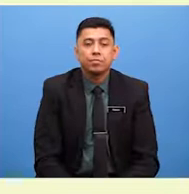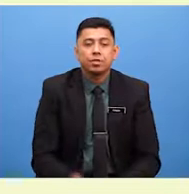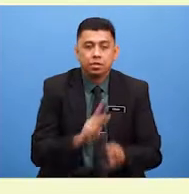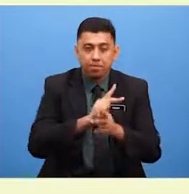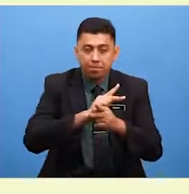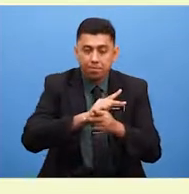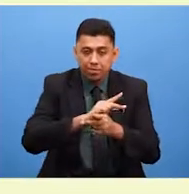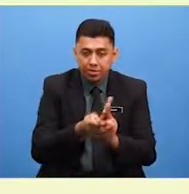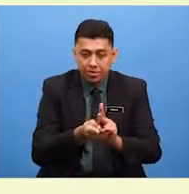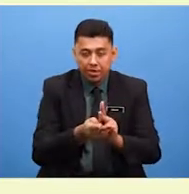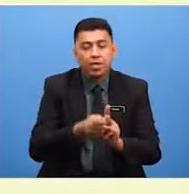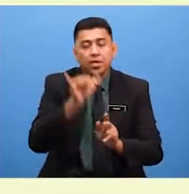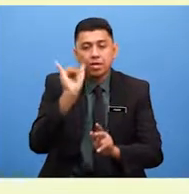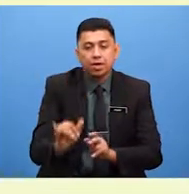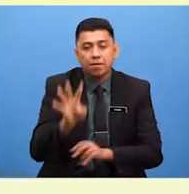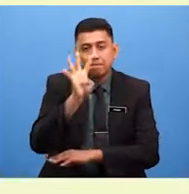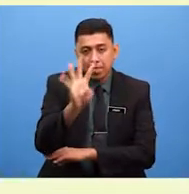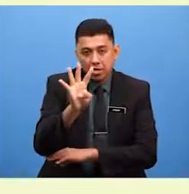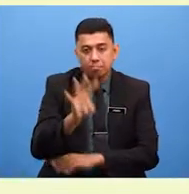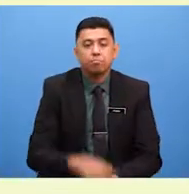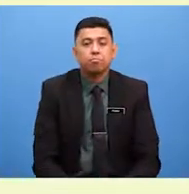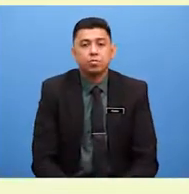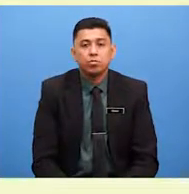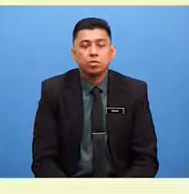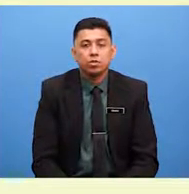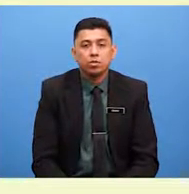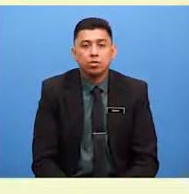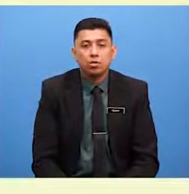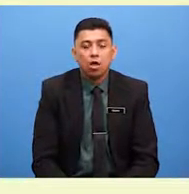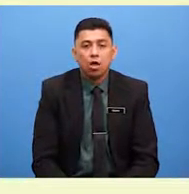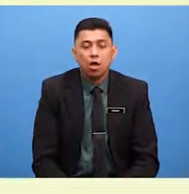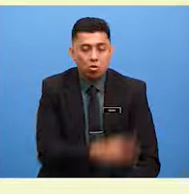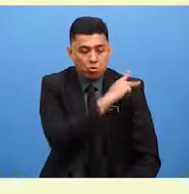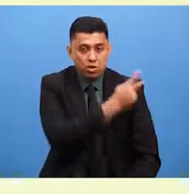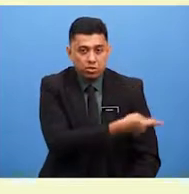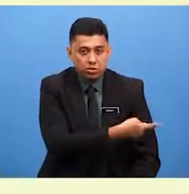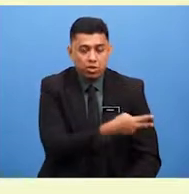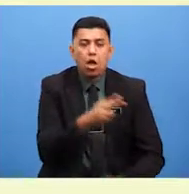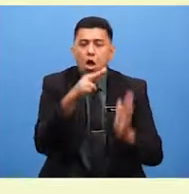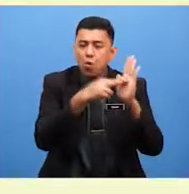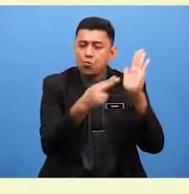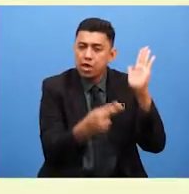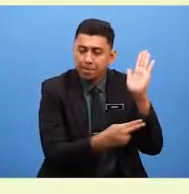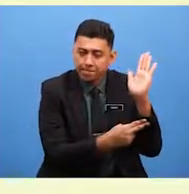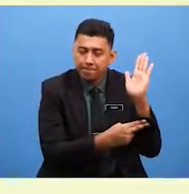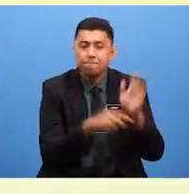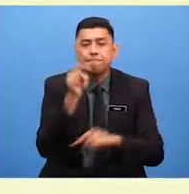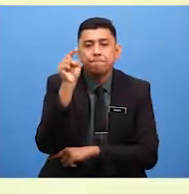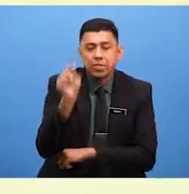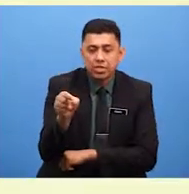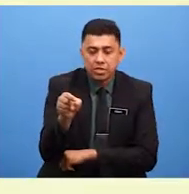Prinsip rukun negara keempat adalah kedaulatan undang-undang. Kita